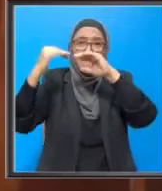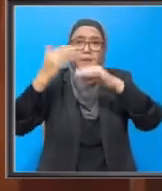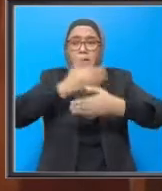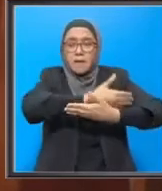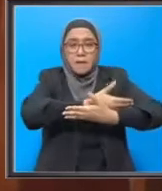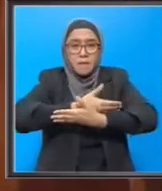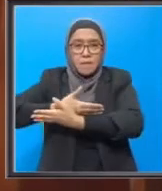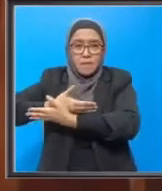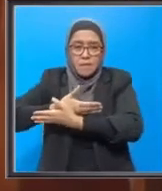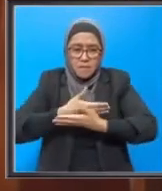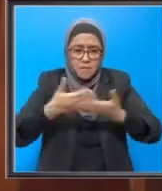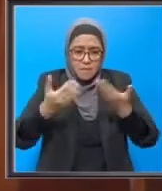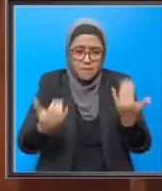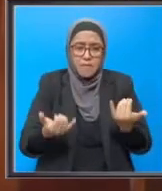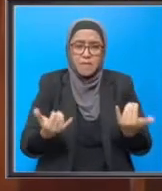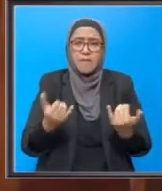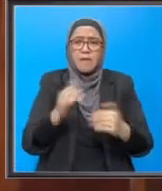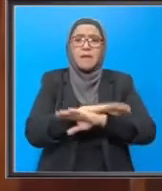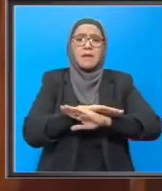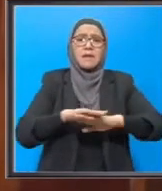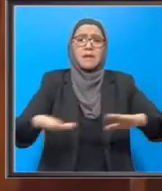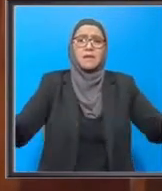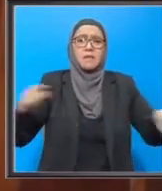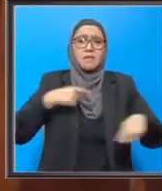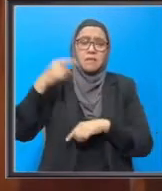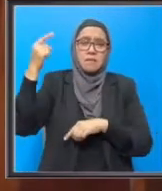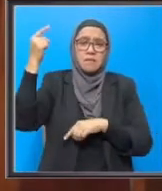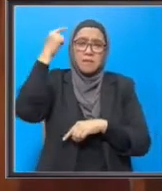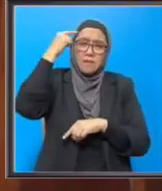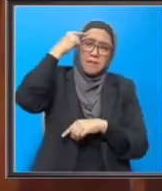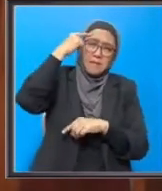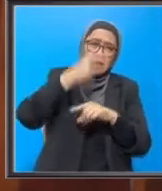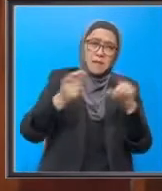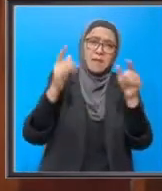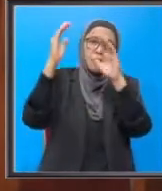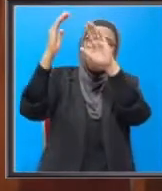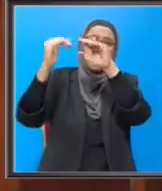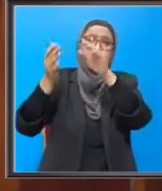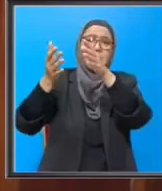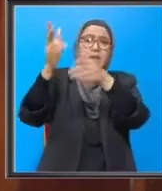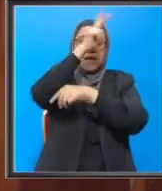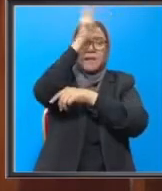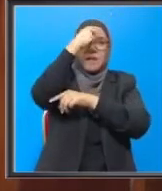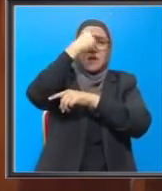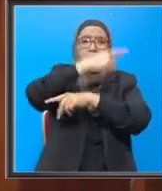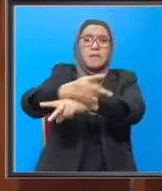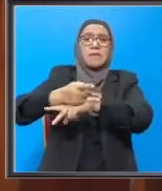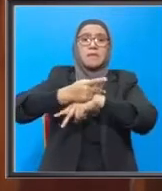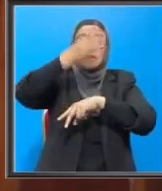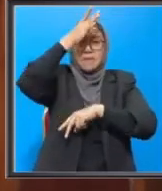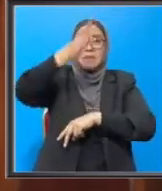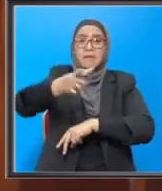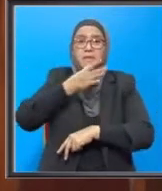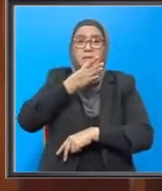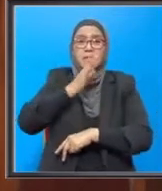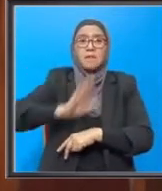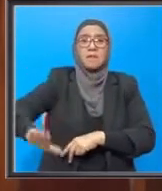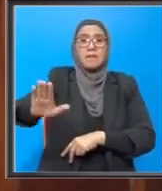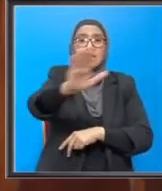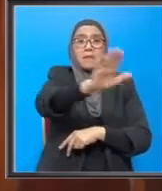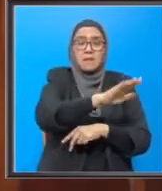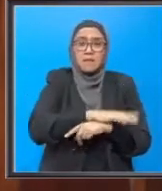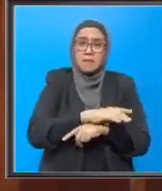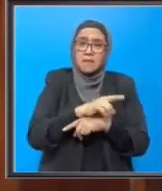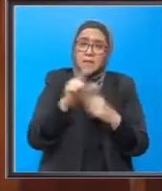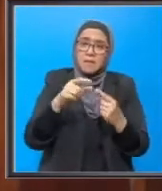anak-anak hari ini supaya jangan semata-mata mengharapkan kerajaan yang memelihara ibubapa mereka kecuali dah